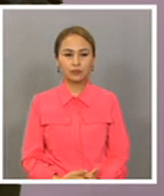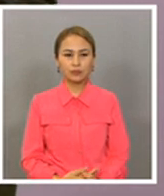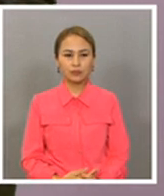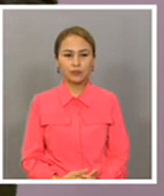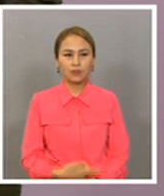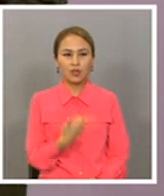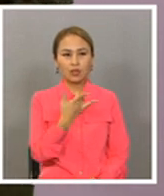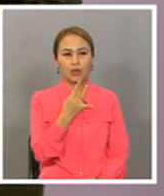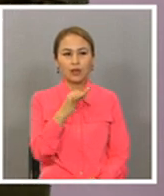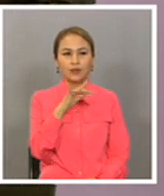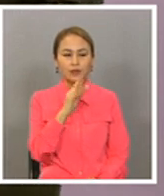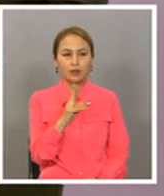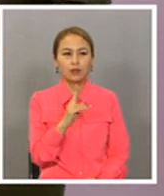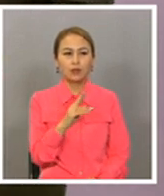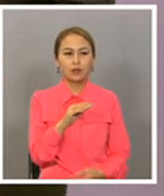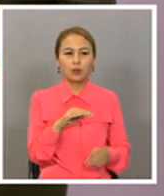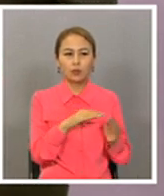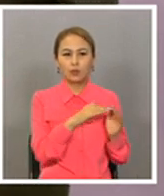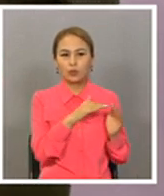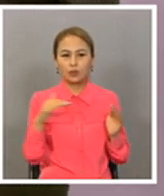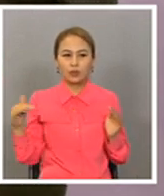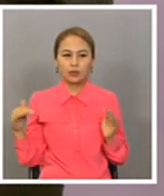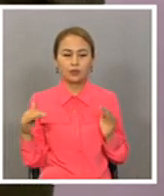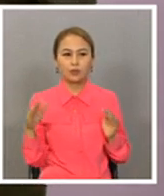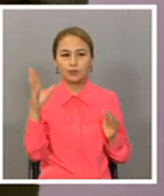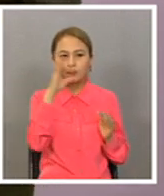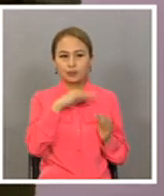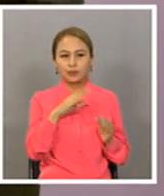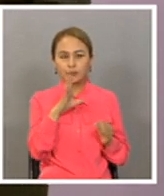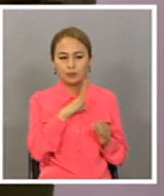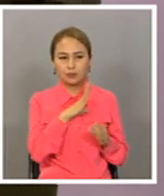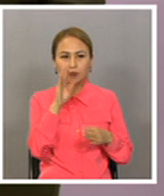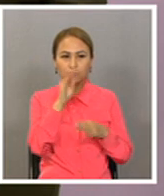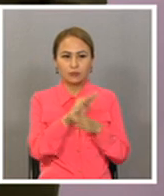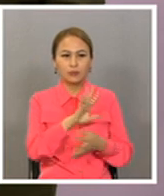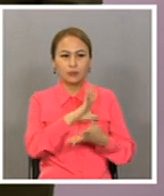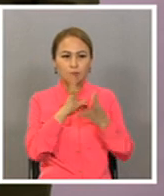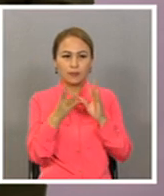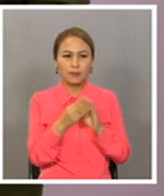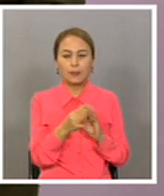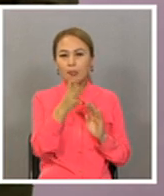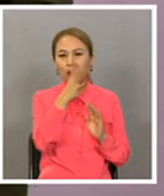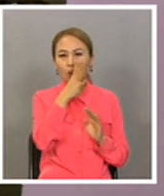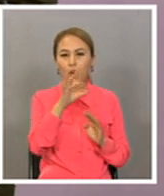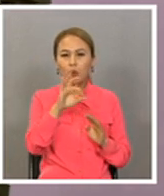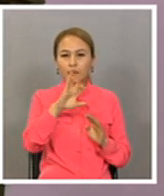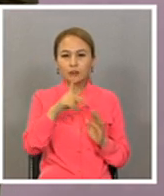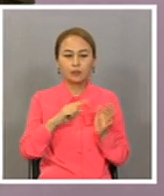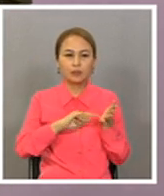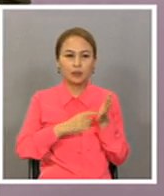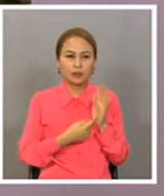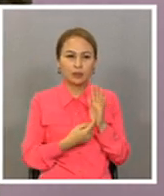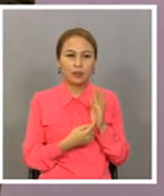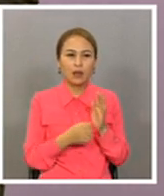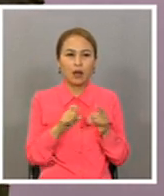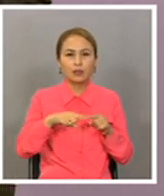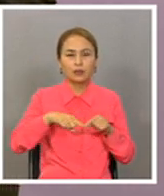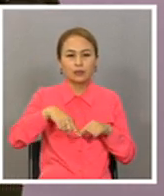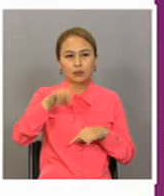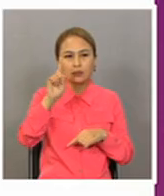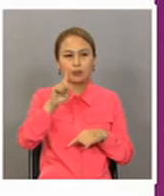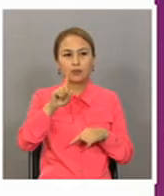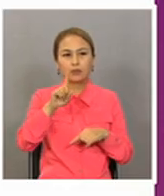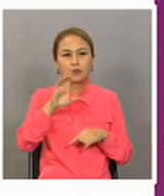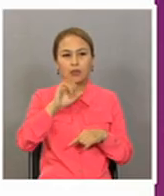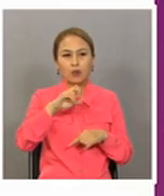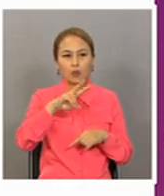Графикте көлденеңнен сәуле сызылған, яғни уақыт осы берілген, Al tığınen sızılgan sәуле